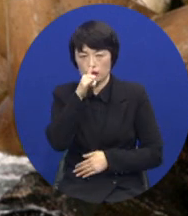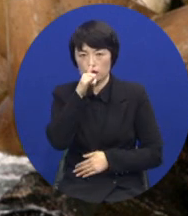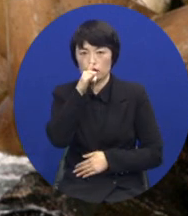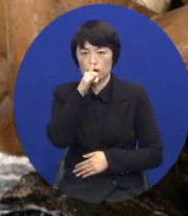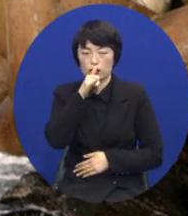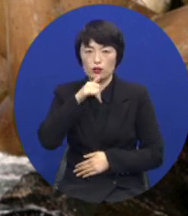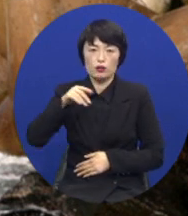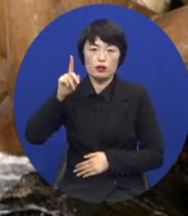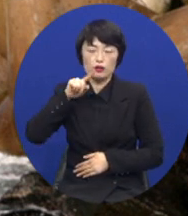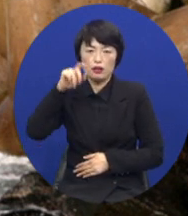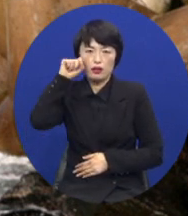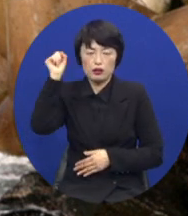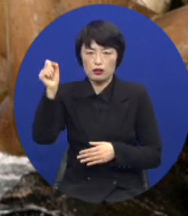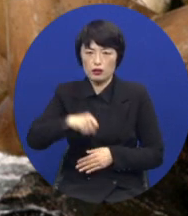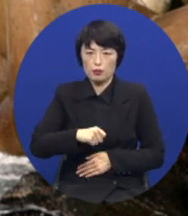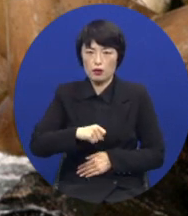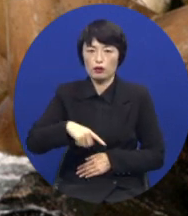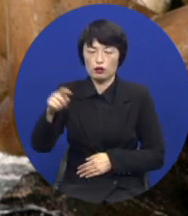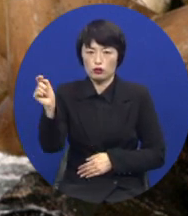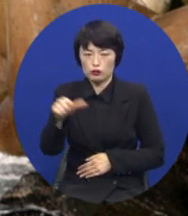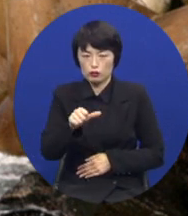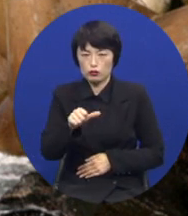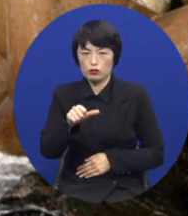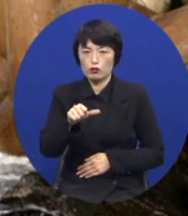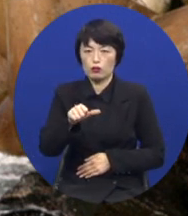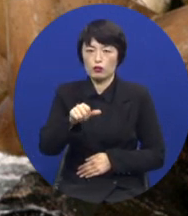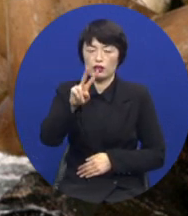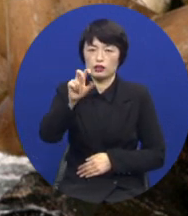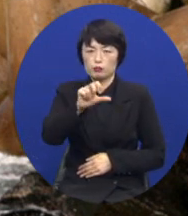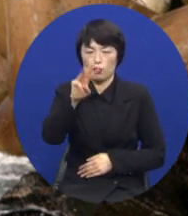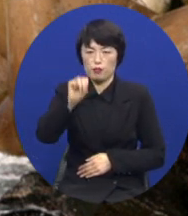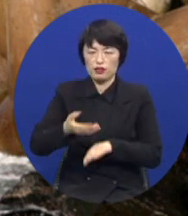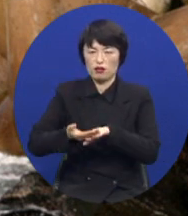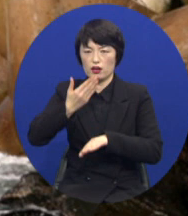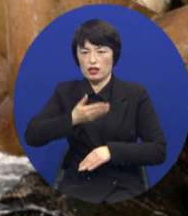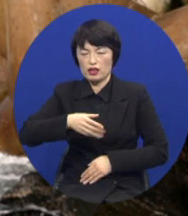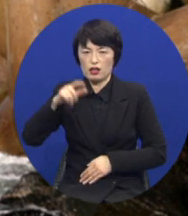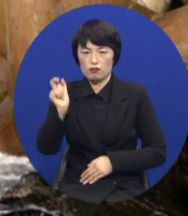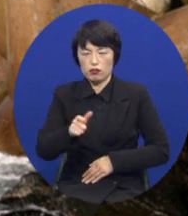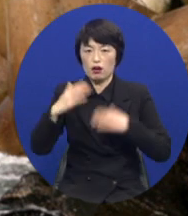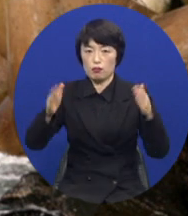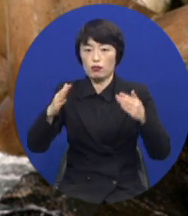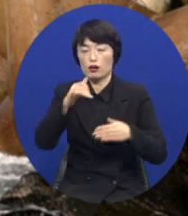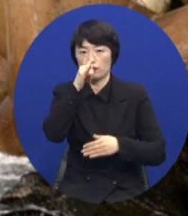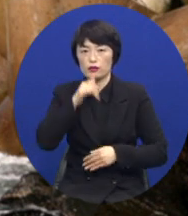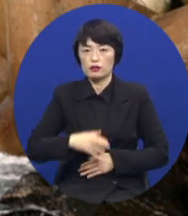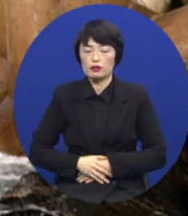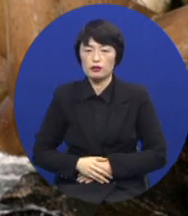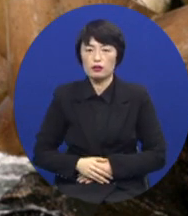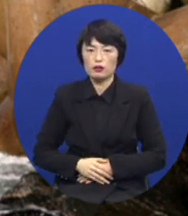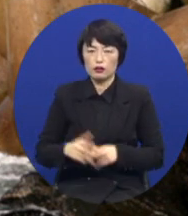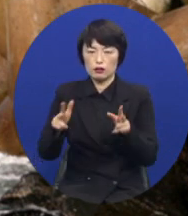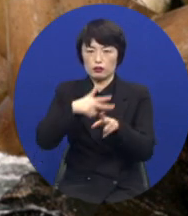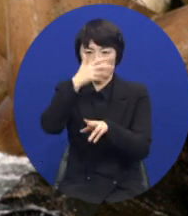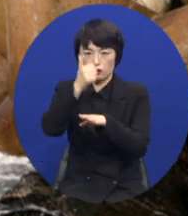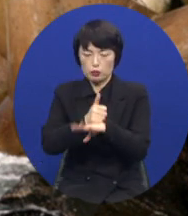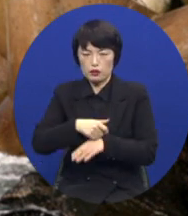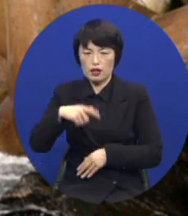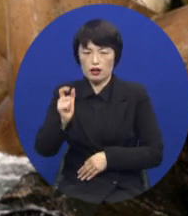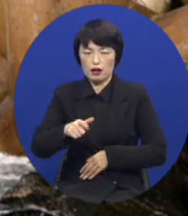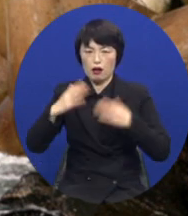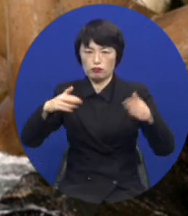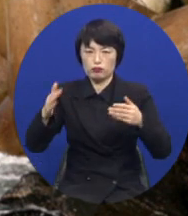새벽까지 는 최대 순간 풍속 초속 25m 이상으로 돌풍이 부는 곳도 있겠습니다 주말 사이 강풍으로 인한